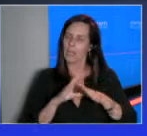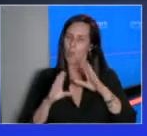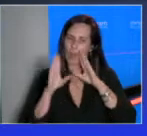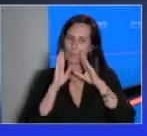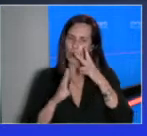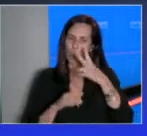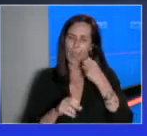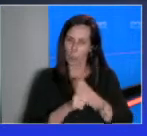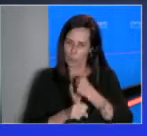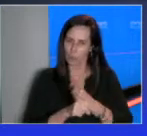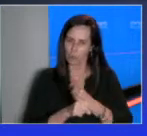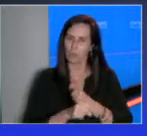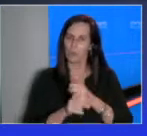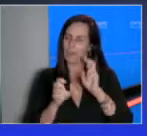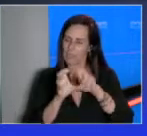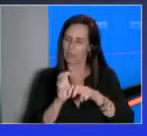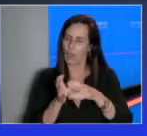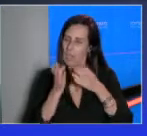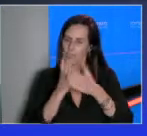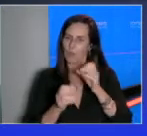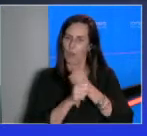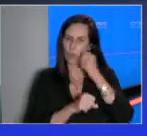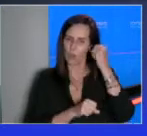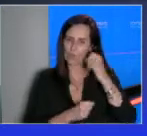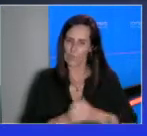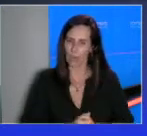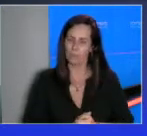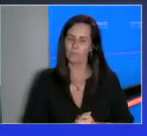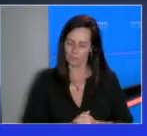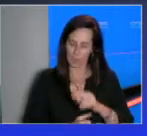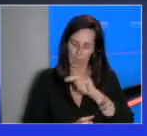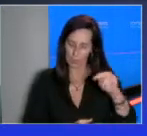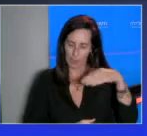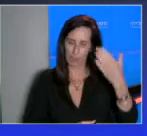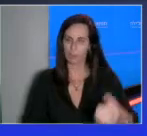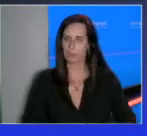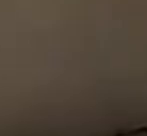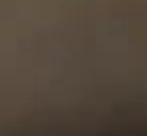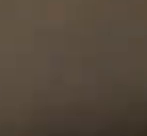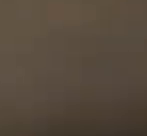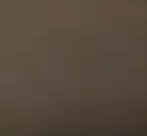החברתיות, תראו מה הן עושות, והצטרפו לסייע להן. מעברון, ואנחנו הולכים לנושא הבא.